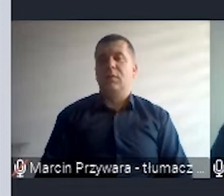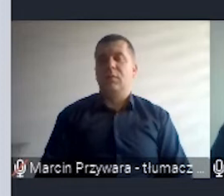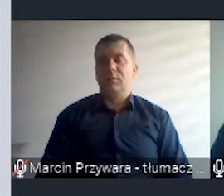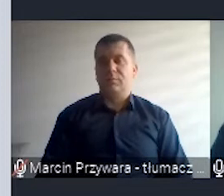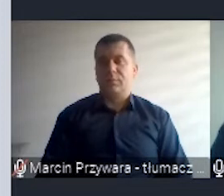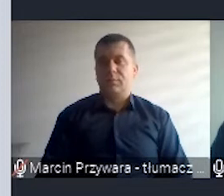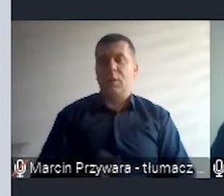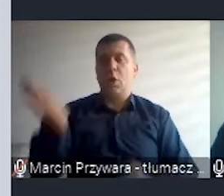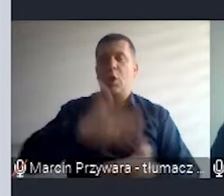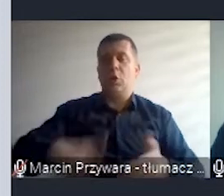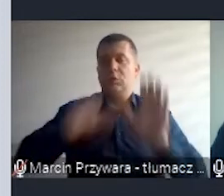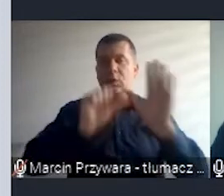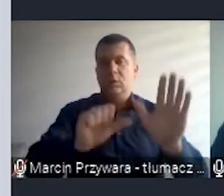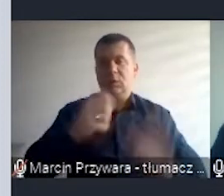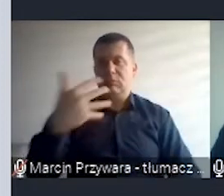rozdziale